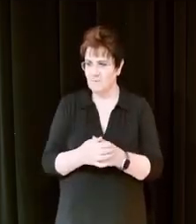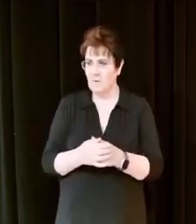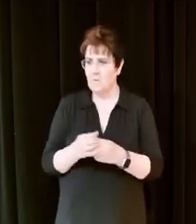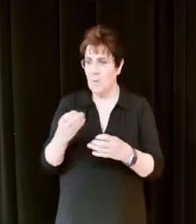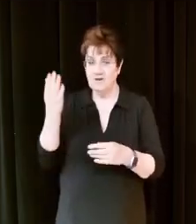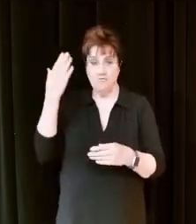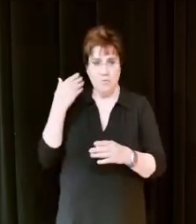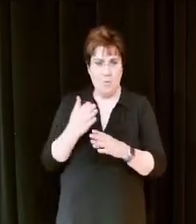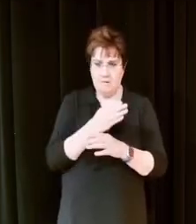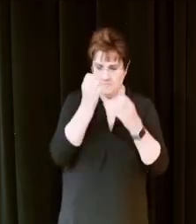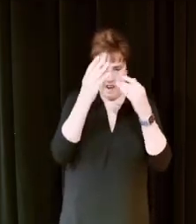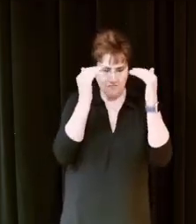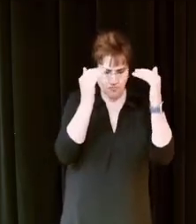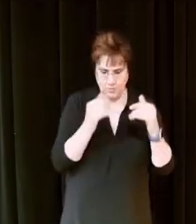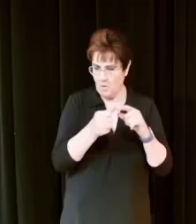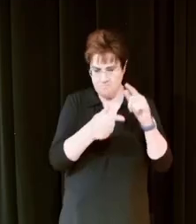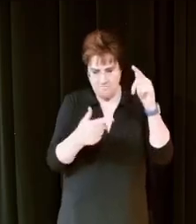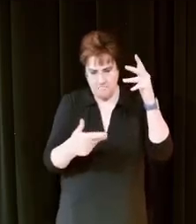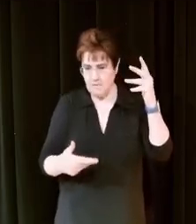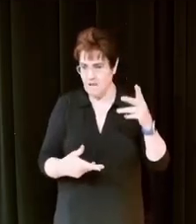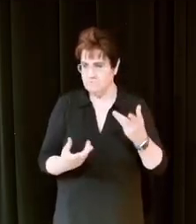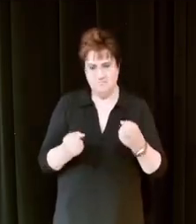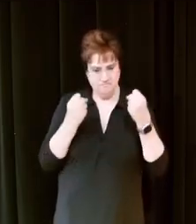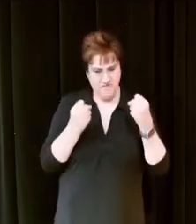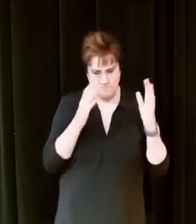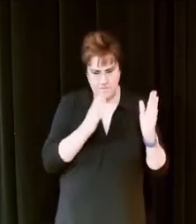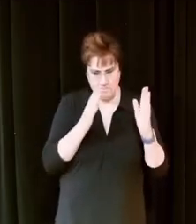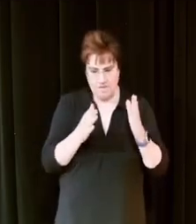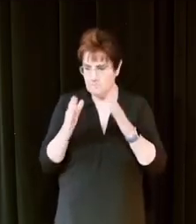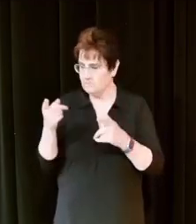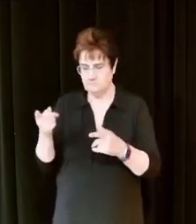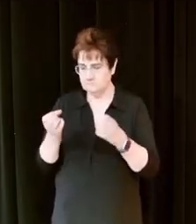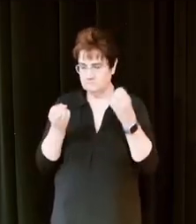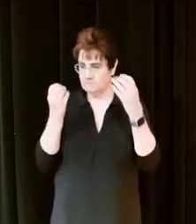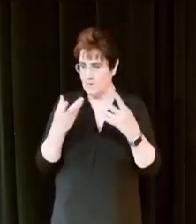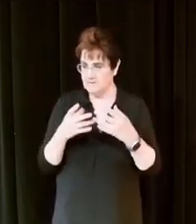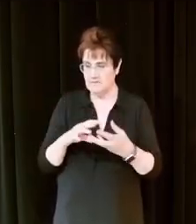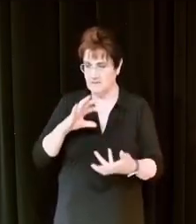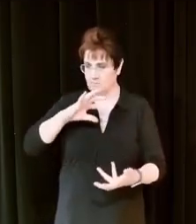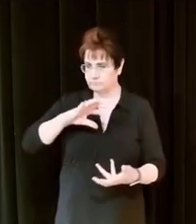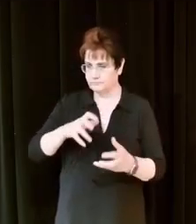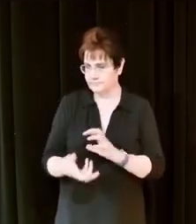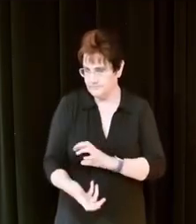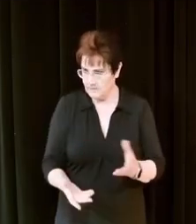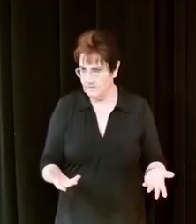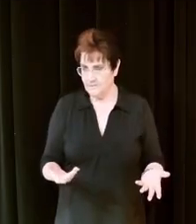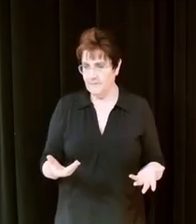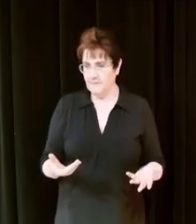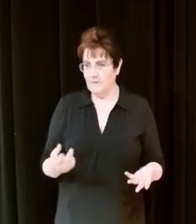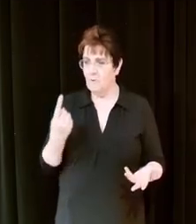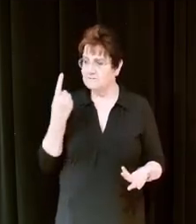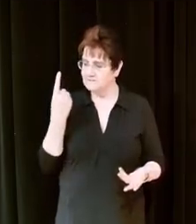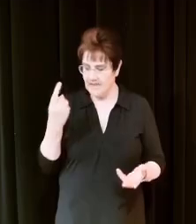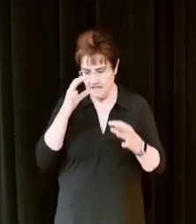aufgebrochen. Es hat nicht mehr gehalten in der Form und hat sie eben sehr herausgefordert, sich auch selbst damit